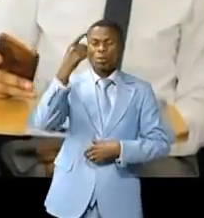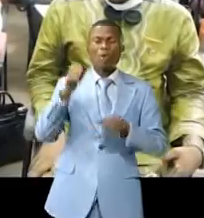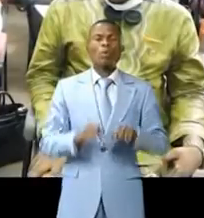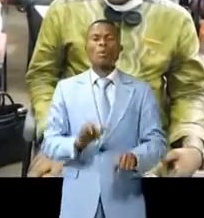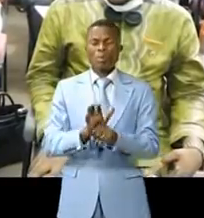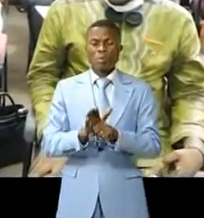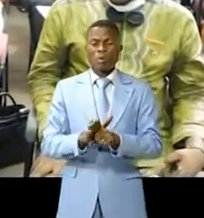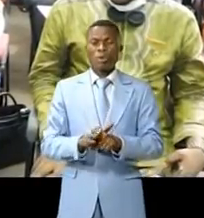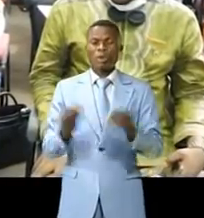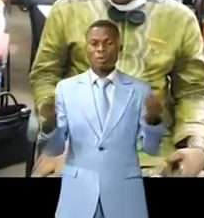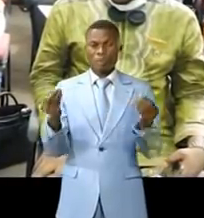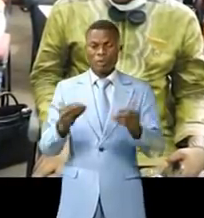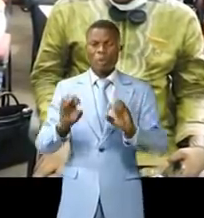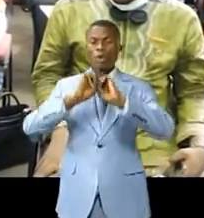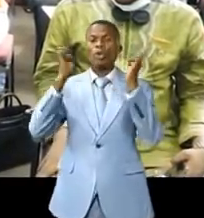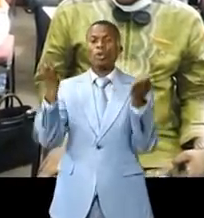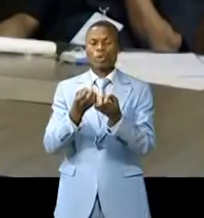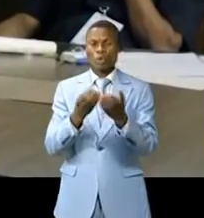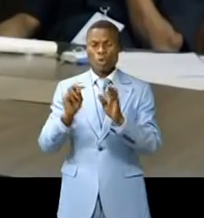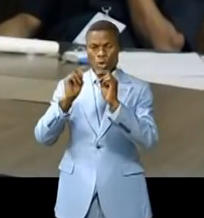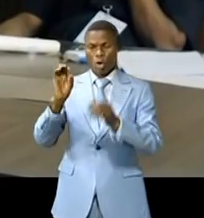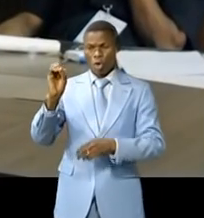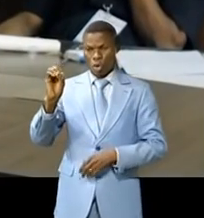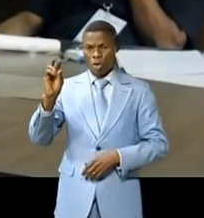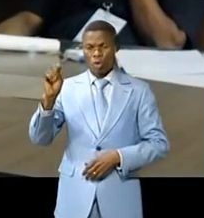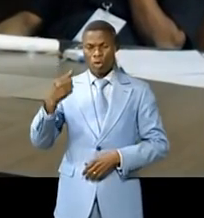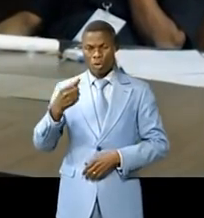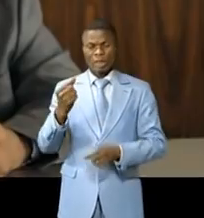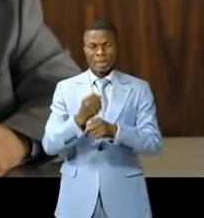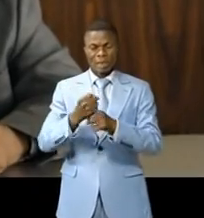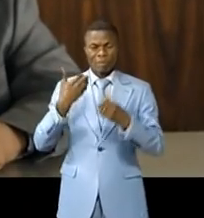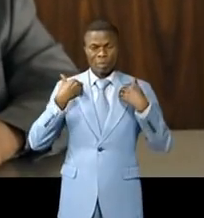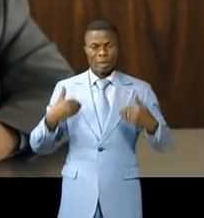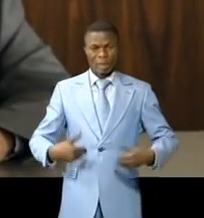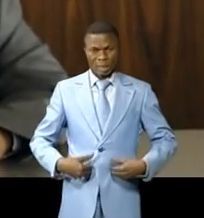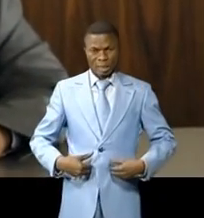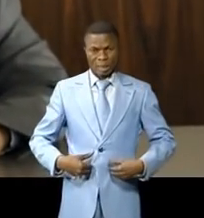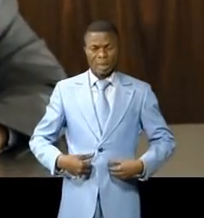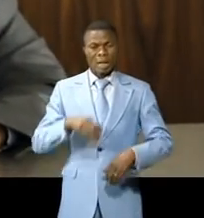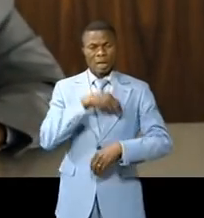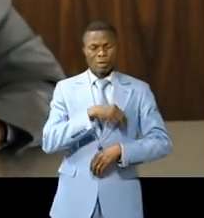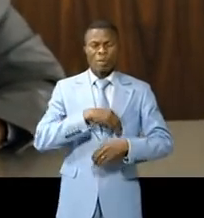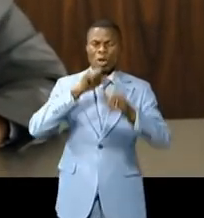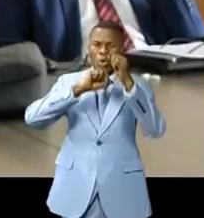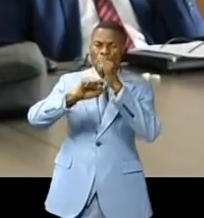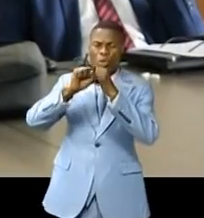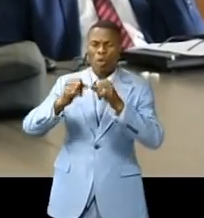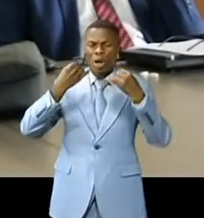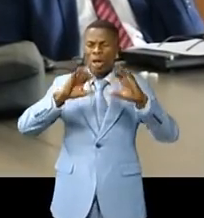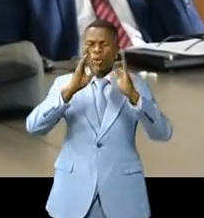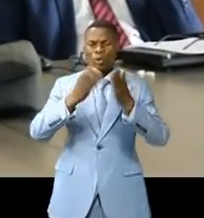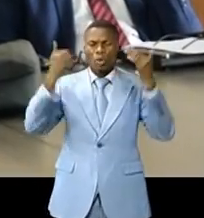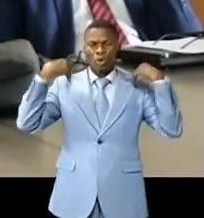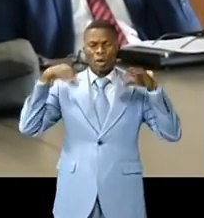ainsi que Save Life in Africa, une structure socio-sanitaire, s'est assignée la mission de sensibiliser les autorités